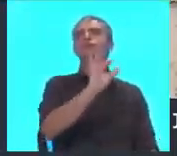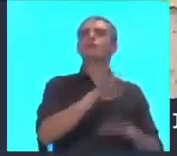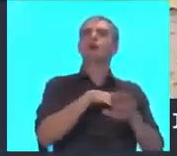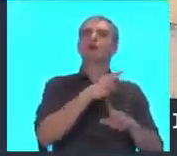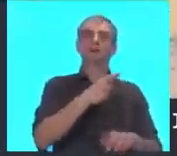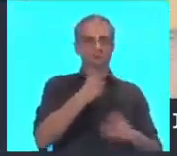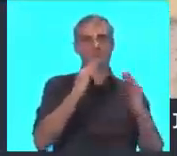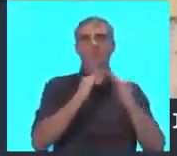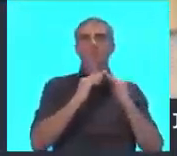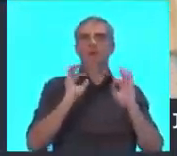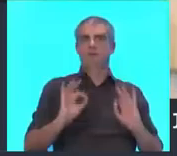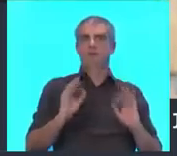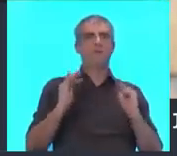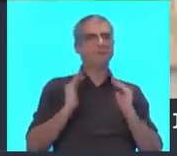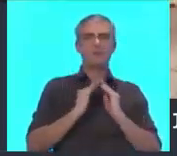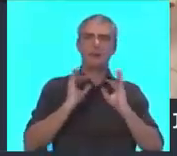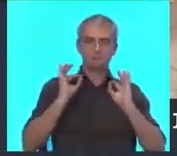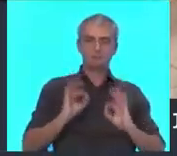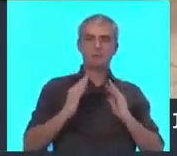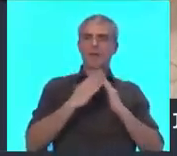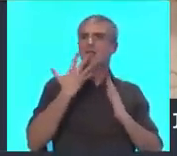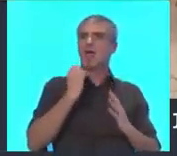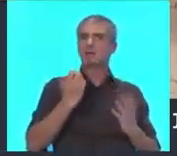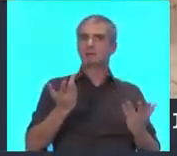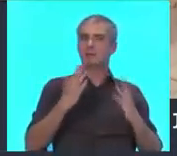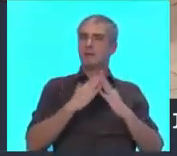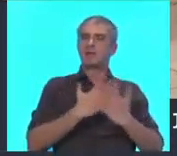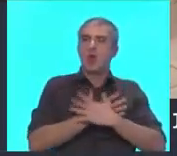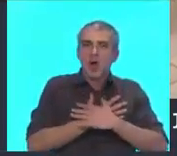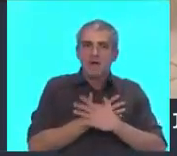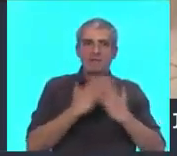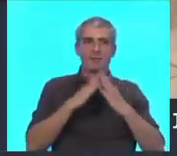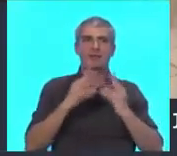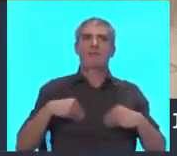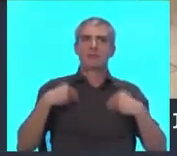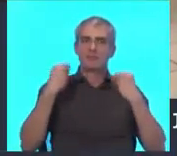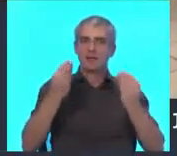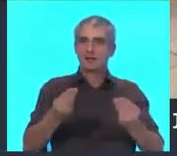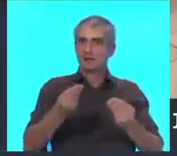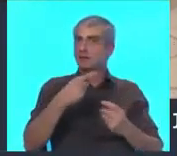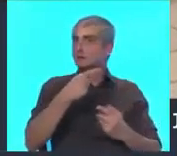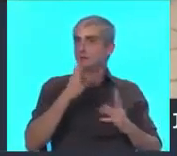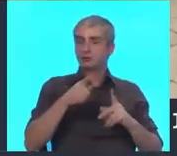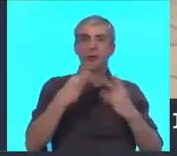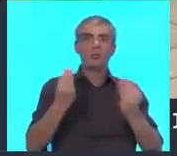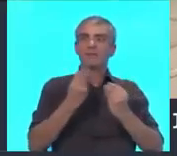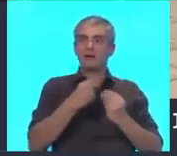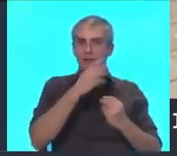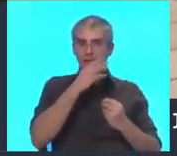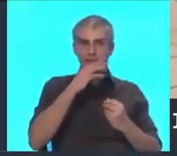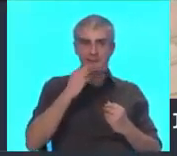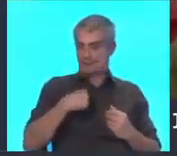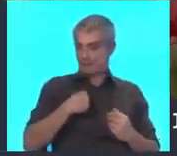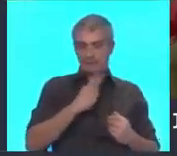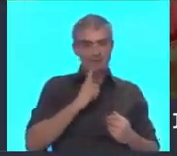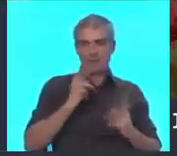בית. בית זה כל דבר. בית חם, בית אוהב, בית מנתינה. יש פה דברים שאני בתור אימא לא הייתי